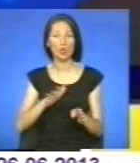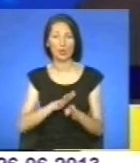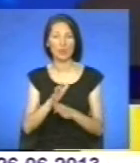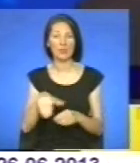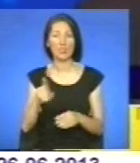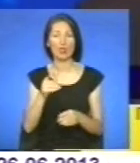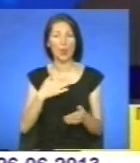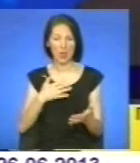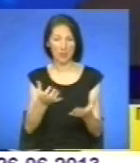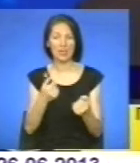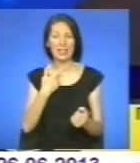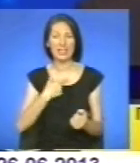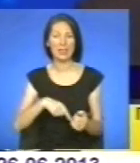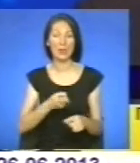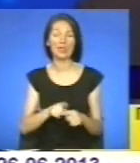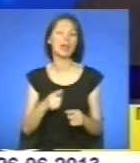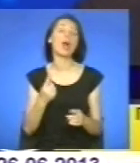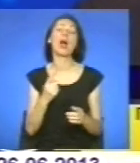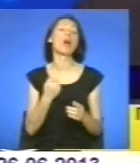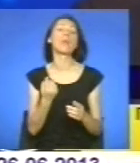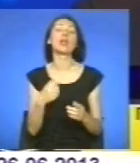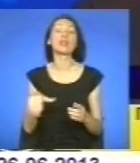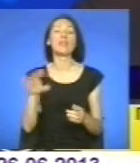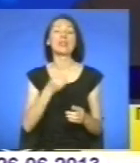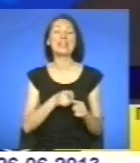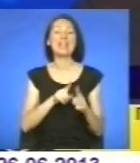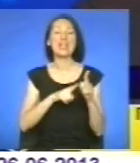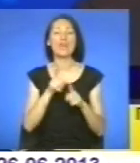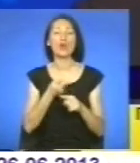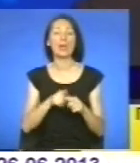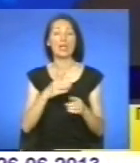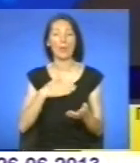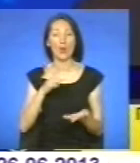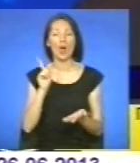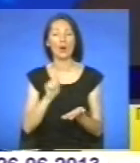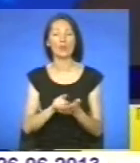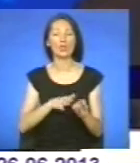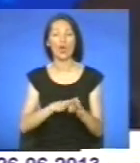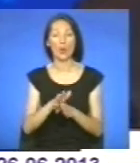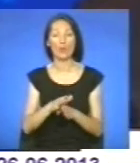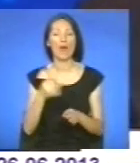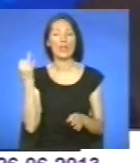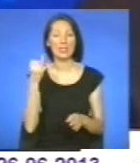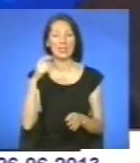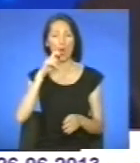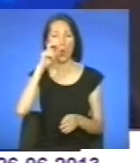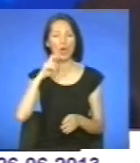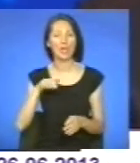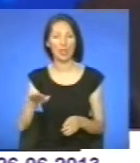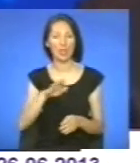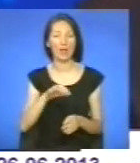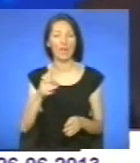це, прежде всего, ті реформи, які ми повинні реалізовувати в інтересах України, в